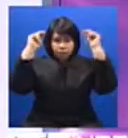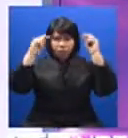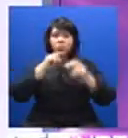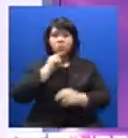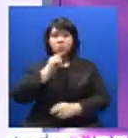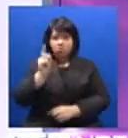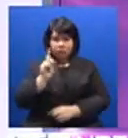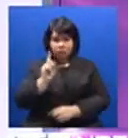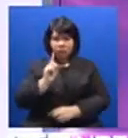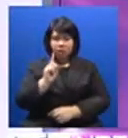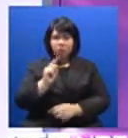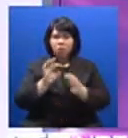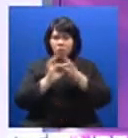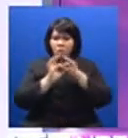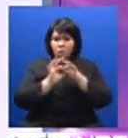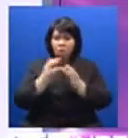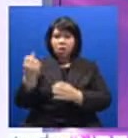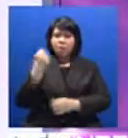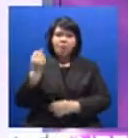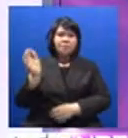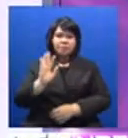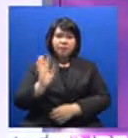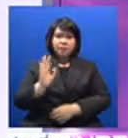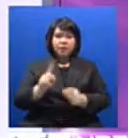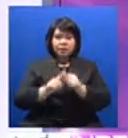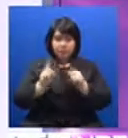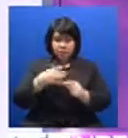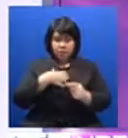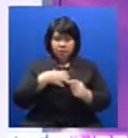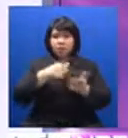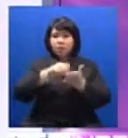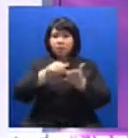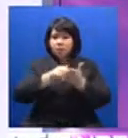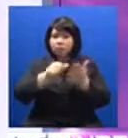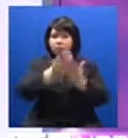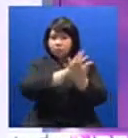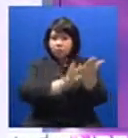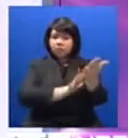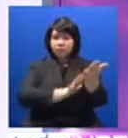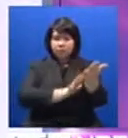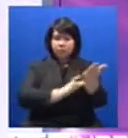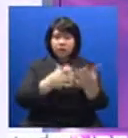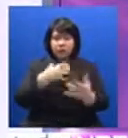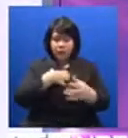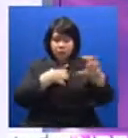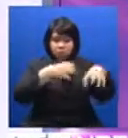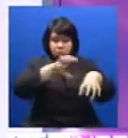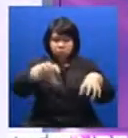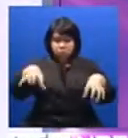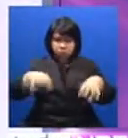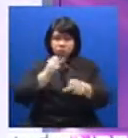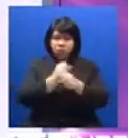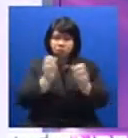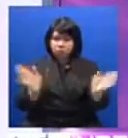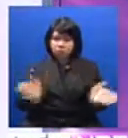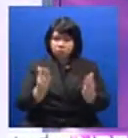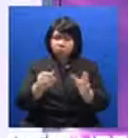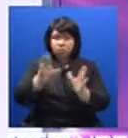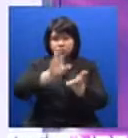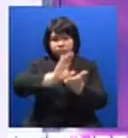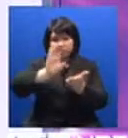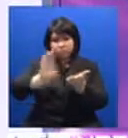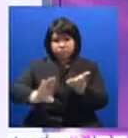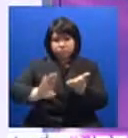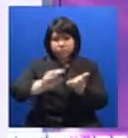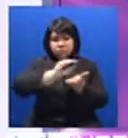ยนะคะว่าไม่หวงอำนาจแต่ว่าต้องการแก้ไขปัญหาประเทศและขอให้ทุกหน่วยงานเร่งสร้างความเชื่อมั่นกระตุ้นการเบิกจ่ายงบประมาณให้เข้าถึงประช